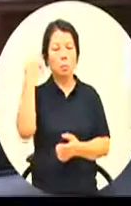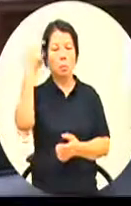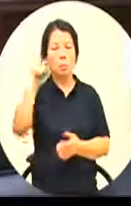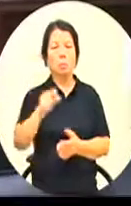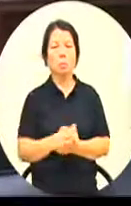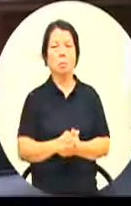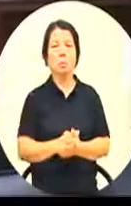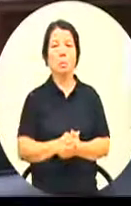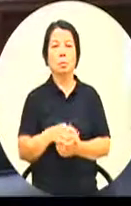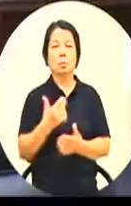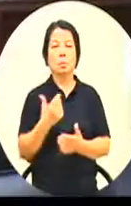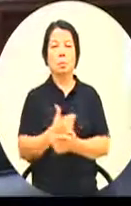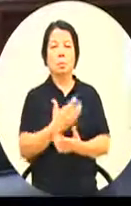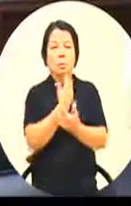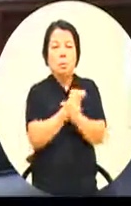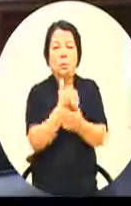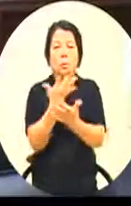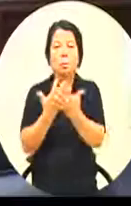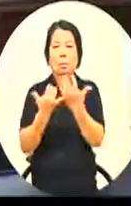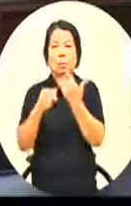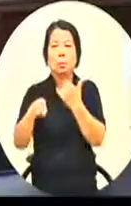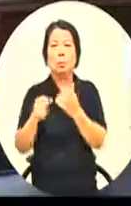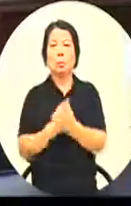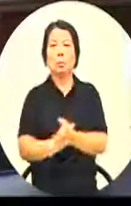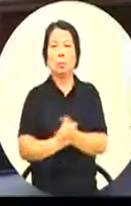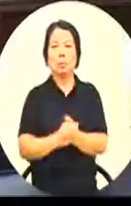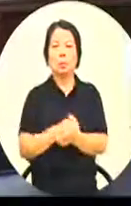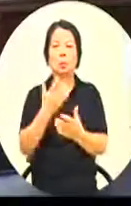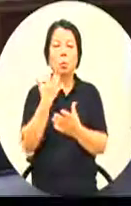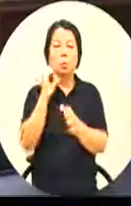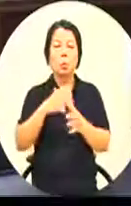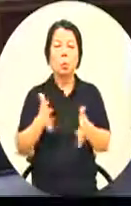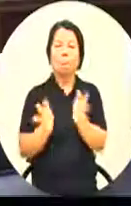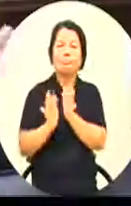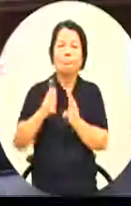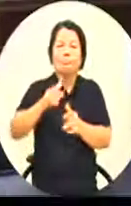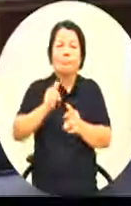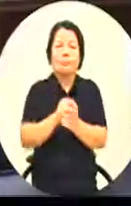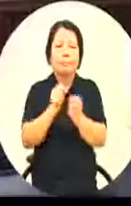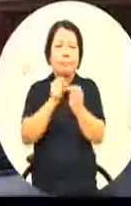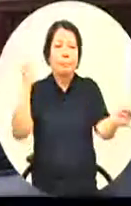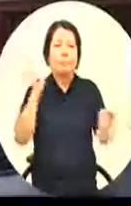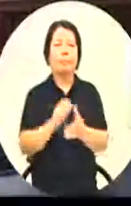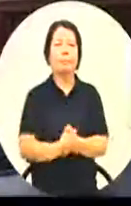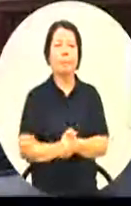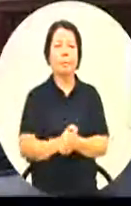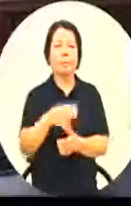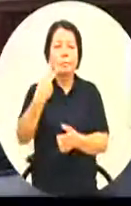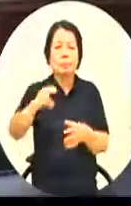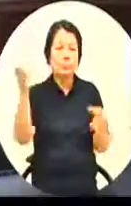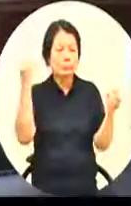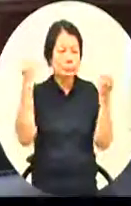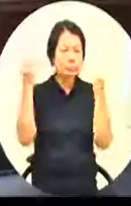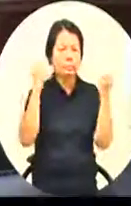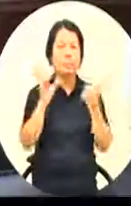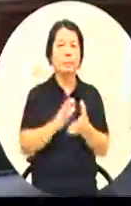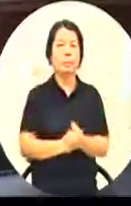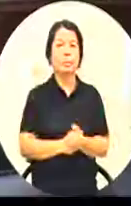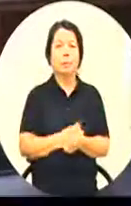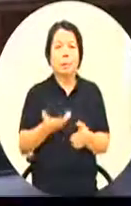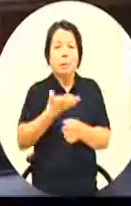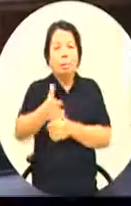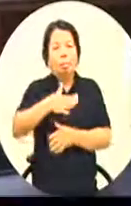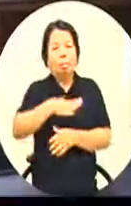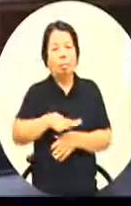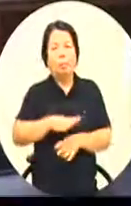试学生当流浪教师当久了，坦白讲。还是能够听到这种风言风语，我觉得这个其实会让人家灰心